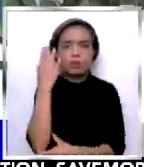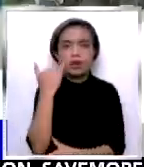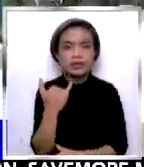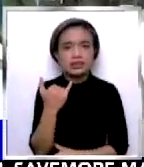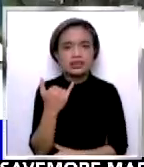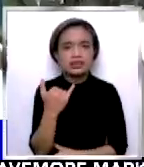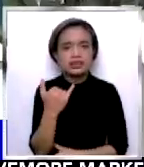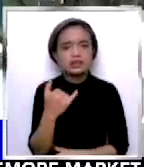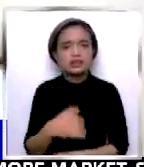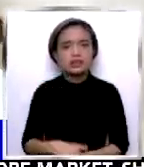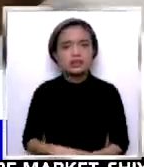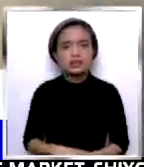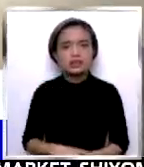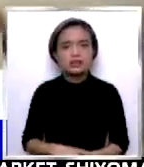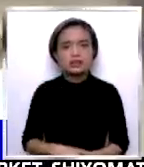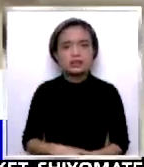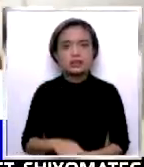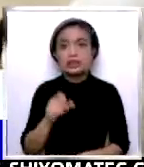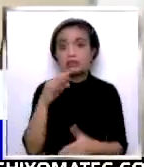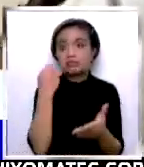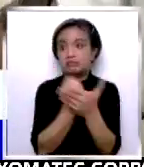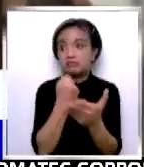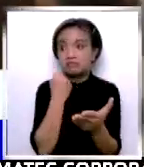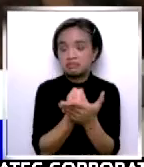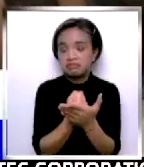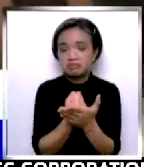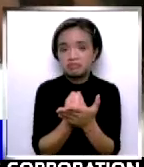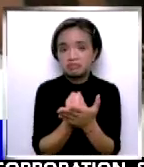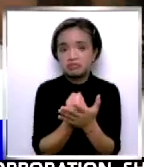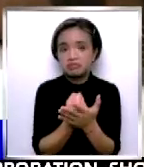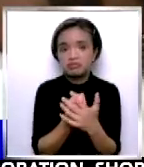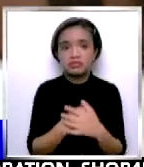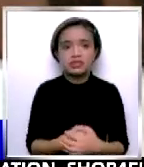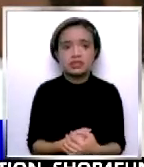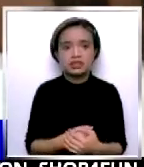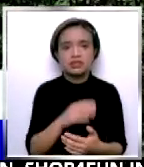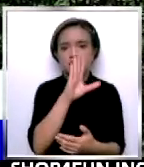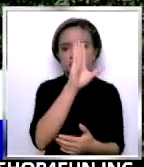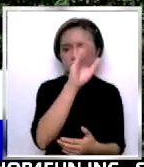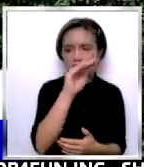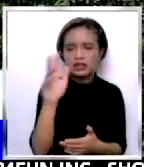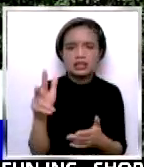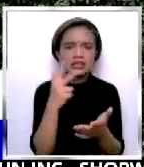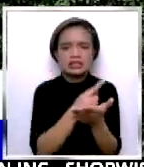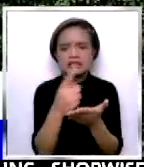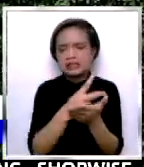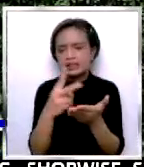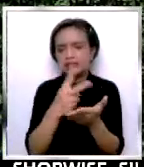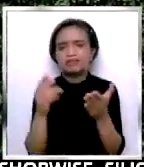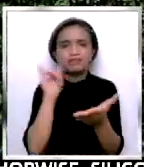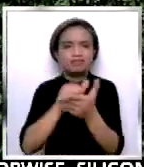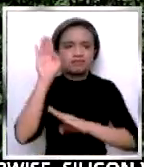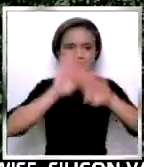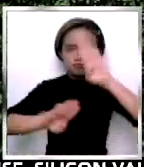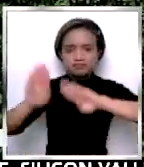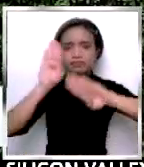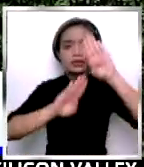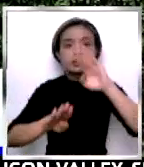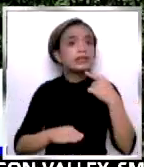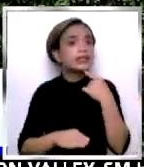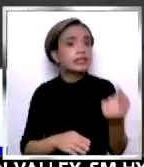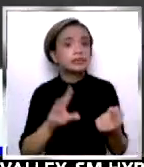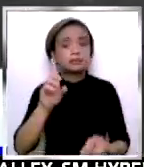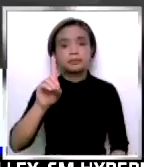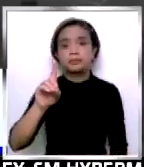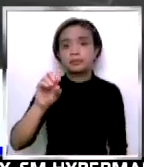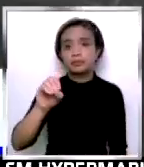Kumbisyon nga, pang-sweldo lang sa linggo-linggo o kinsenas yan, pinuproblema nila. Nauna namang sinabi ng Department of Labor and Employment